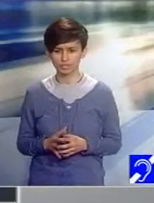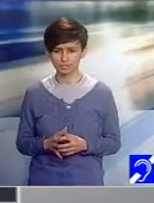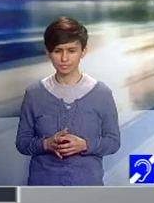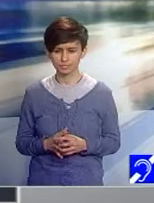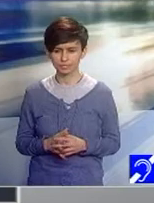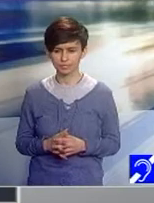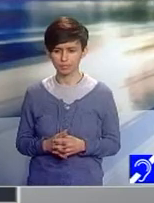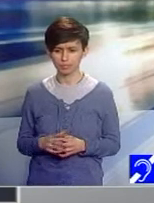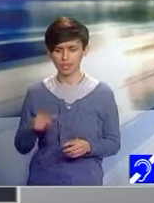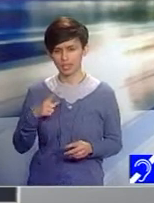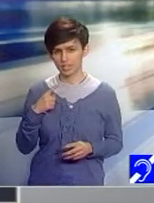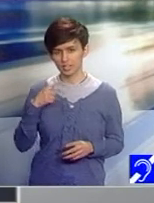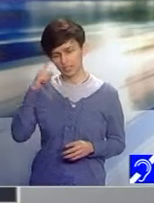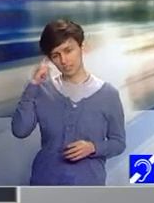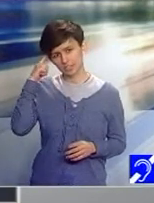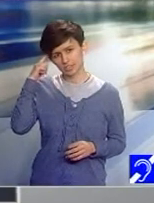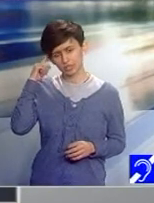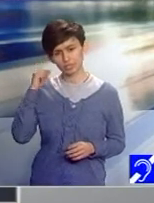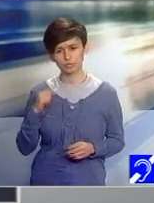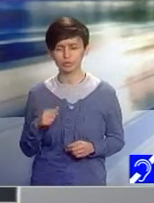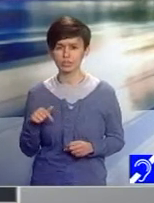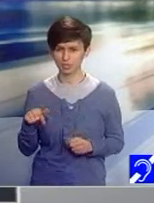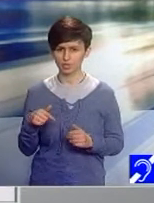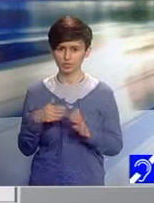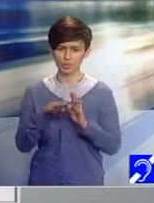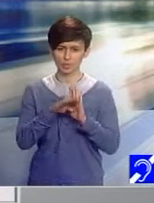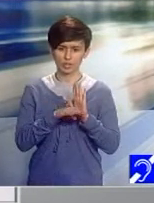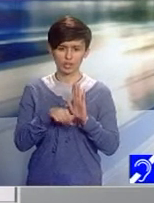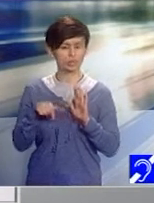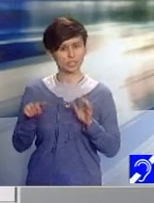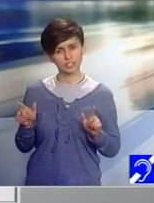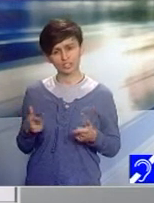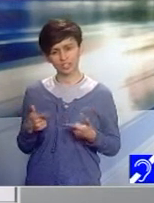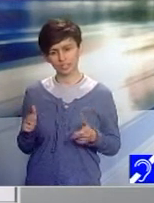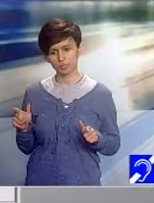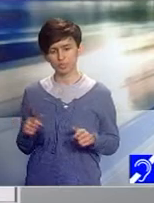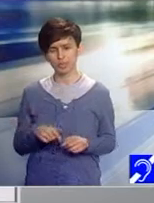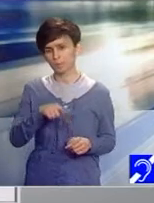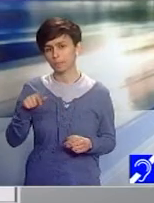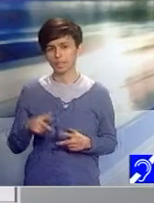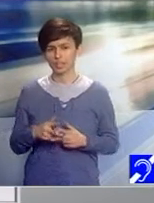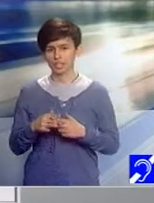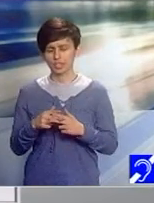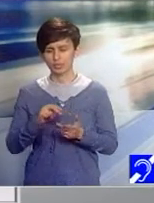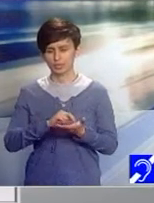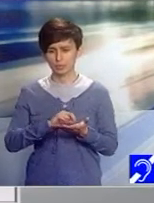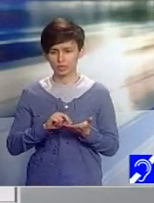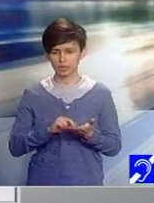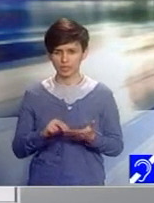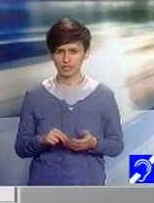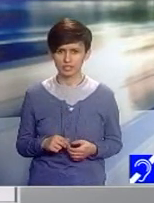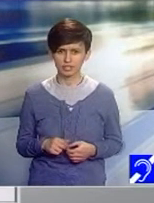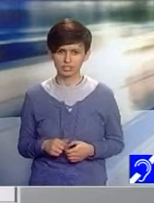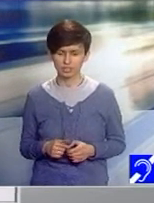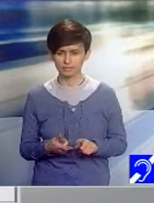cumva renumită pentru acest repertoriu. Avem o colaborare foarte bună, îi ajutăm cu texte, cu note și din ceea